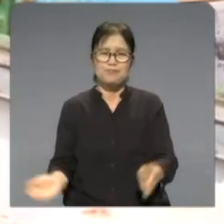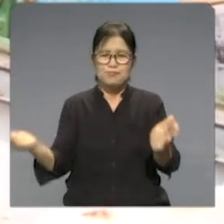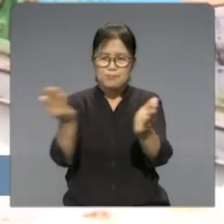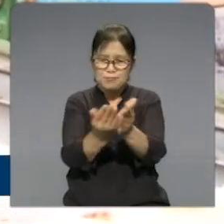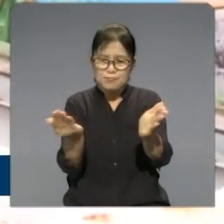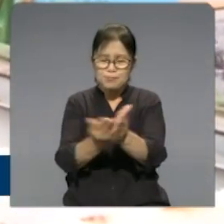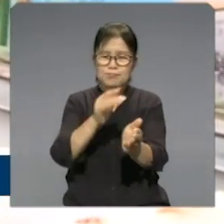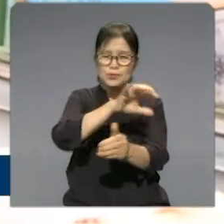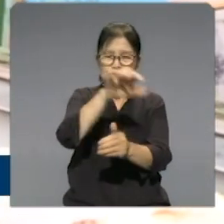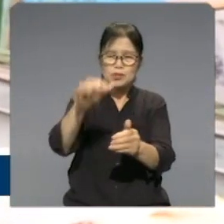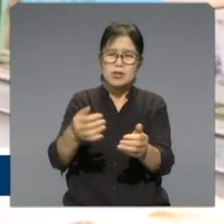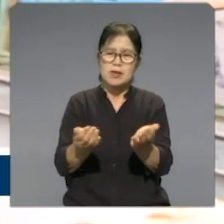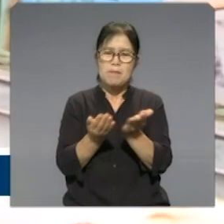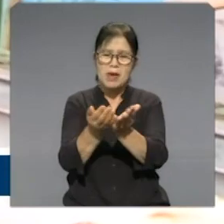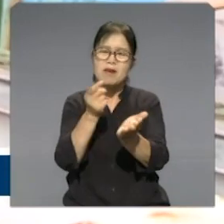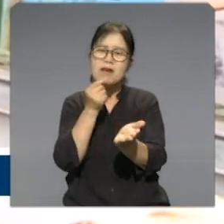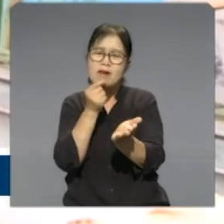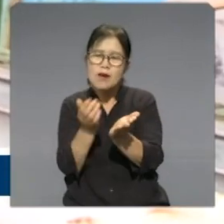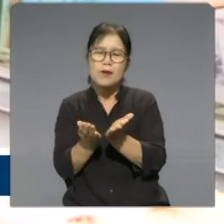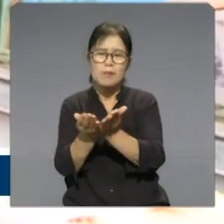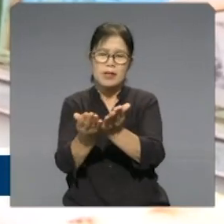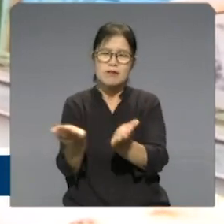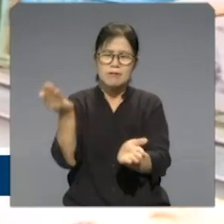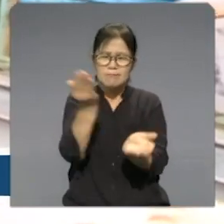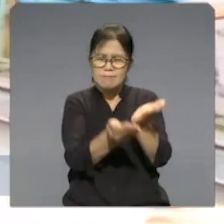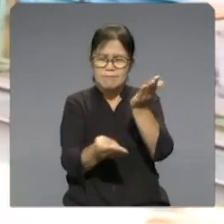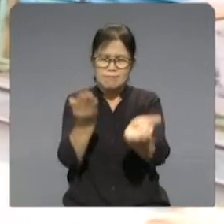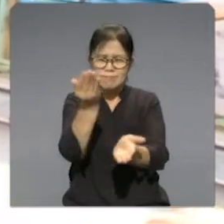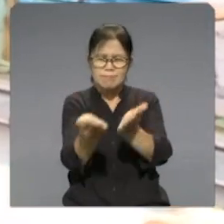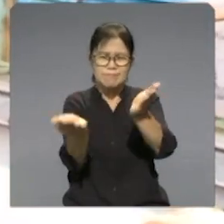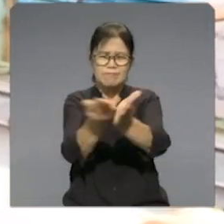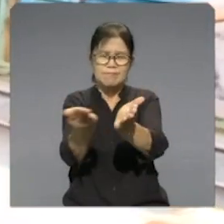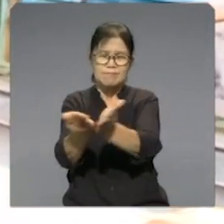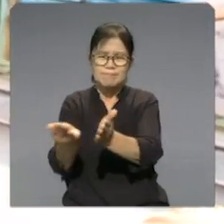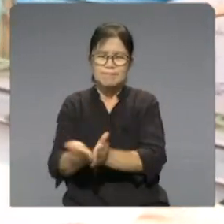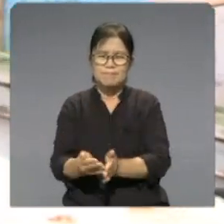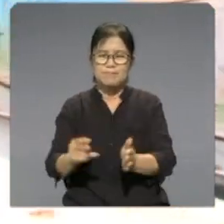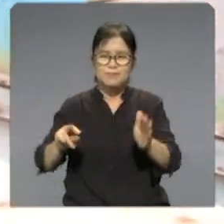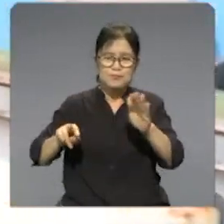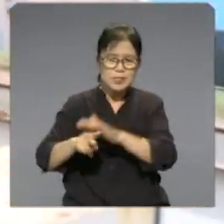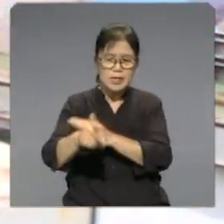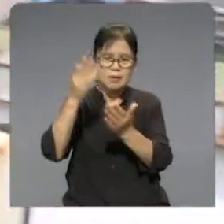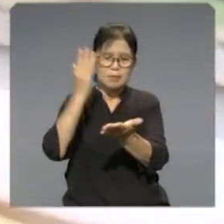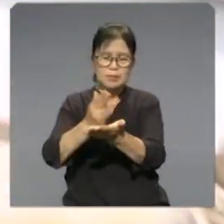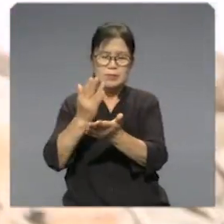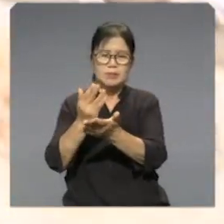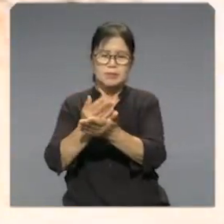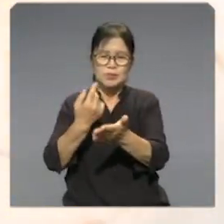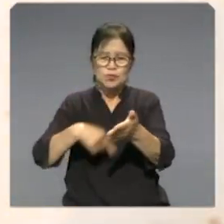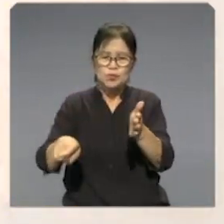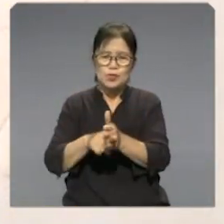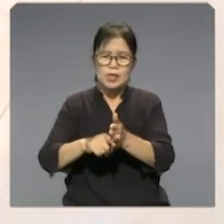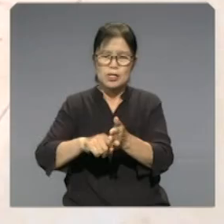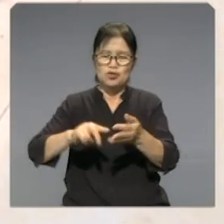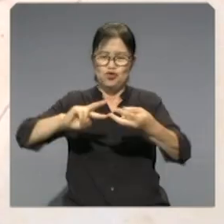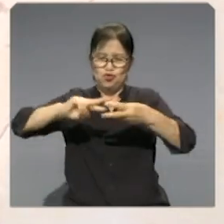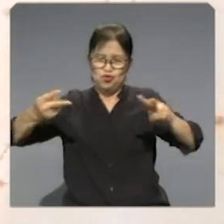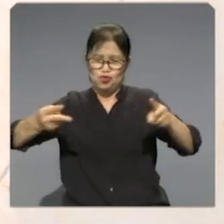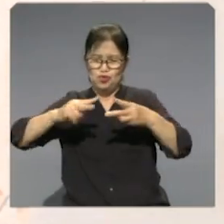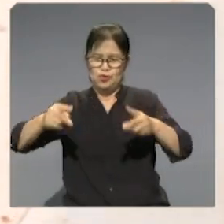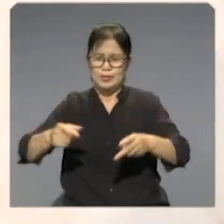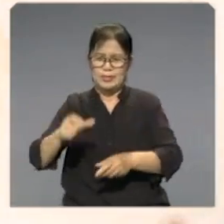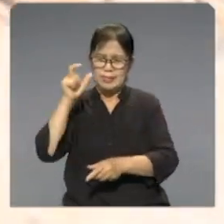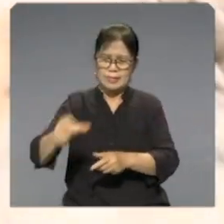접안시설 주변에는 수십 척의 소형 선박들이 정박해 있습니다. 태풍 피해를 입지 않기 위해 선박들은 이렇게